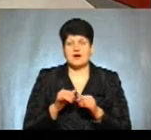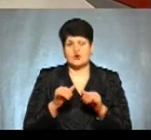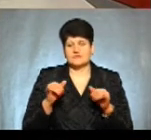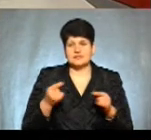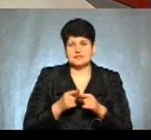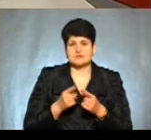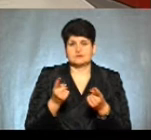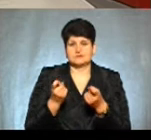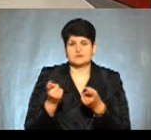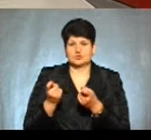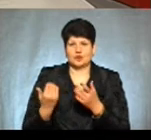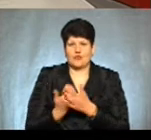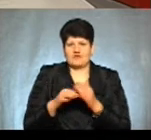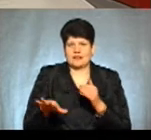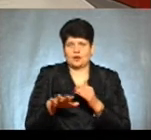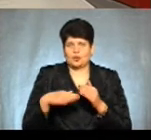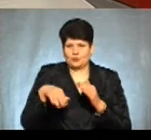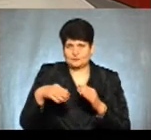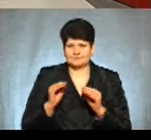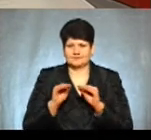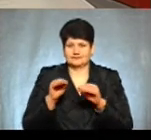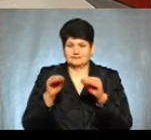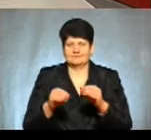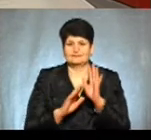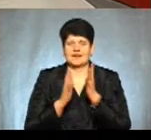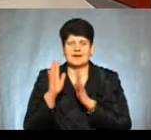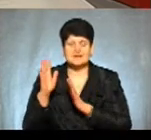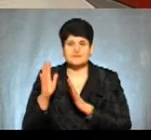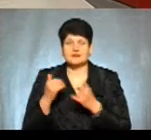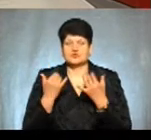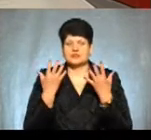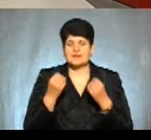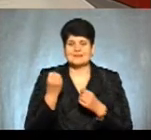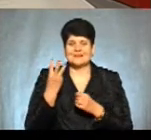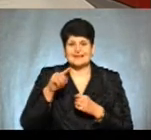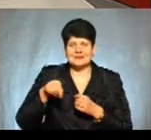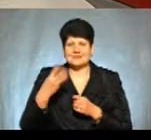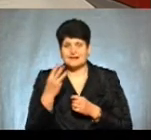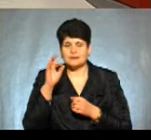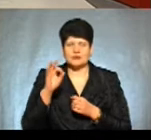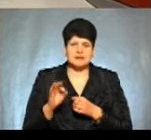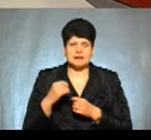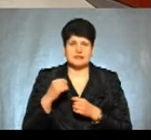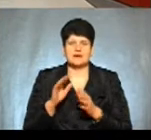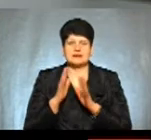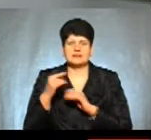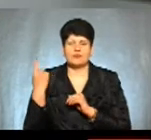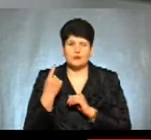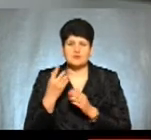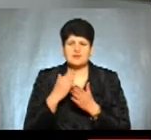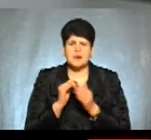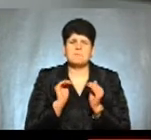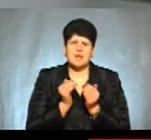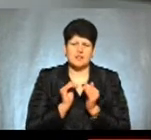нові території, і на них потрібно посадити ліс. На сьогоднішній день 13,3% лісистості області, вона є,